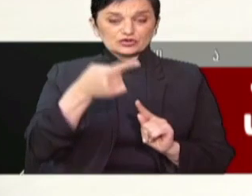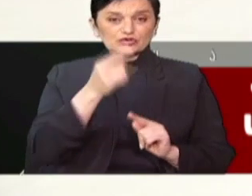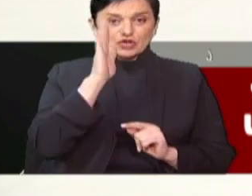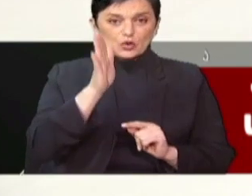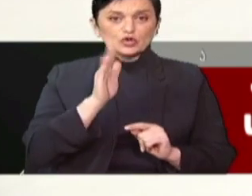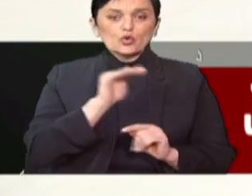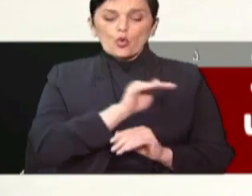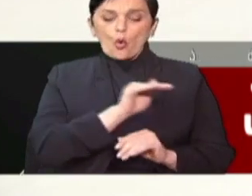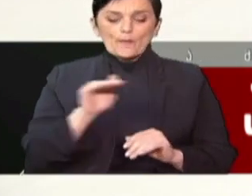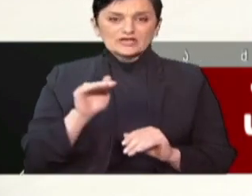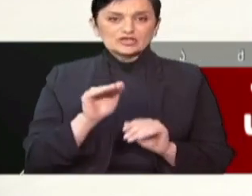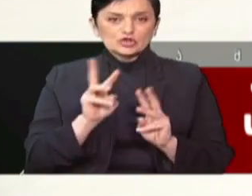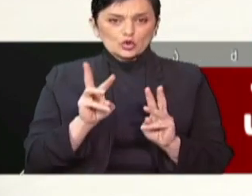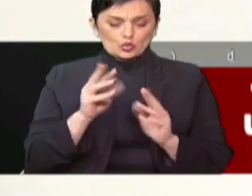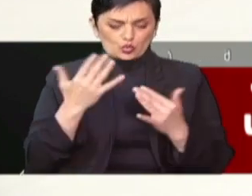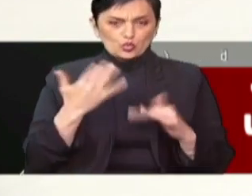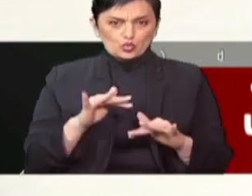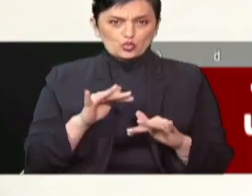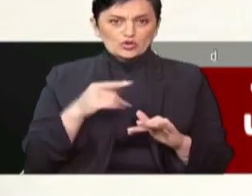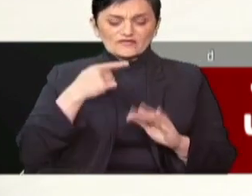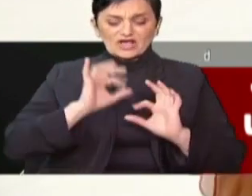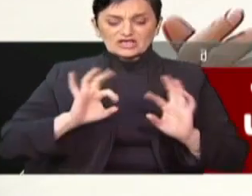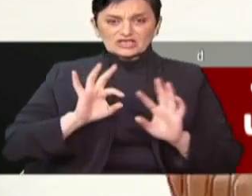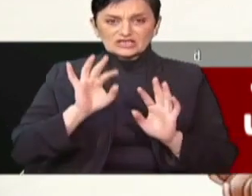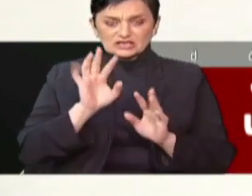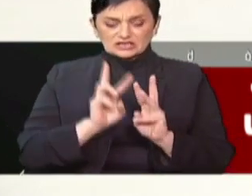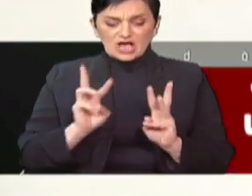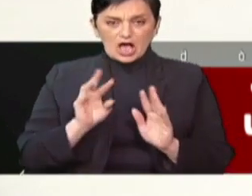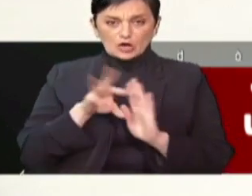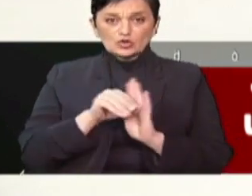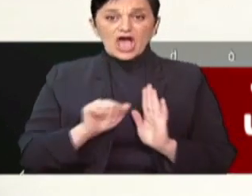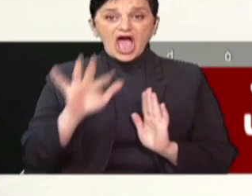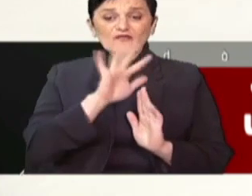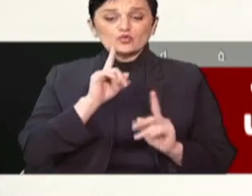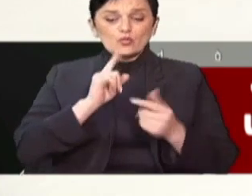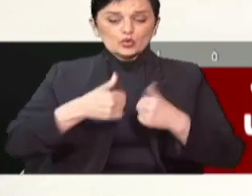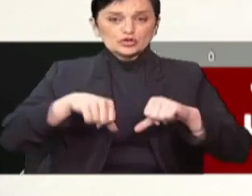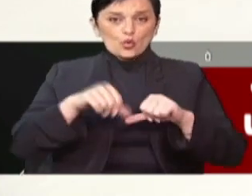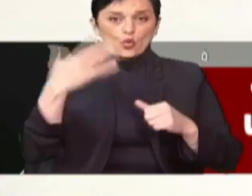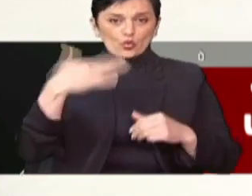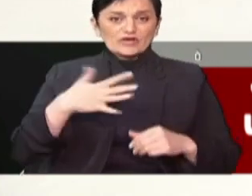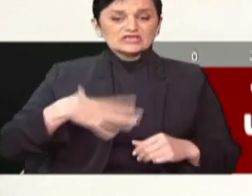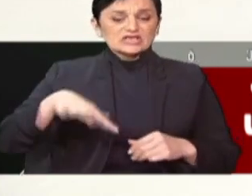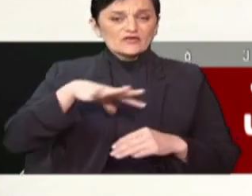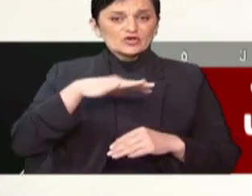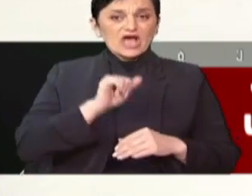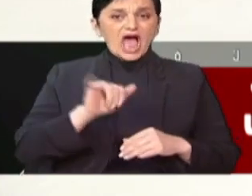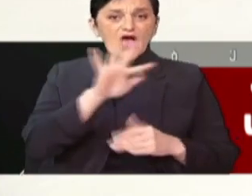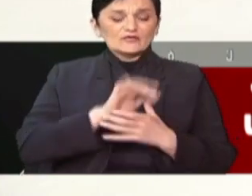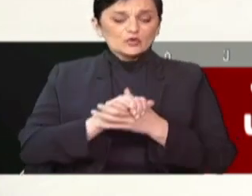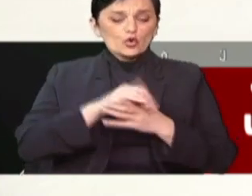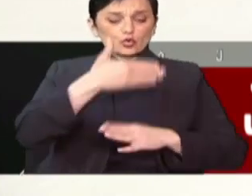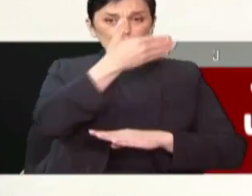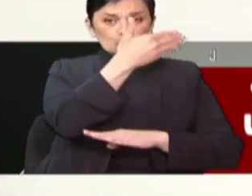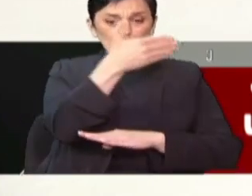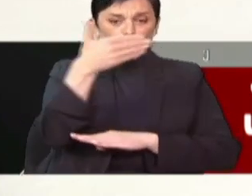საბჭოს ოფიციალურ გვერდზე შეხვედრა უკვე დაანონსებული არის. როგორც ხედავთ, ევროპულ საბჭოში უკვე გამოფენილი არის საქართველოს ევროკავშირის დროშები